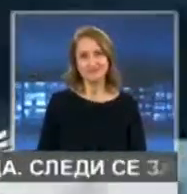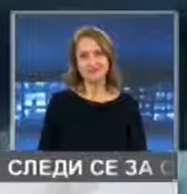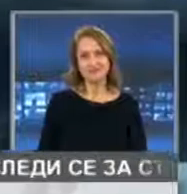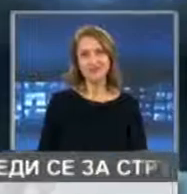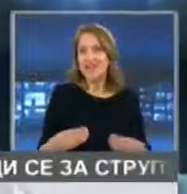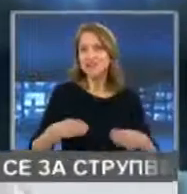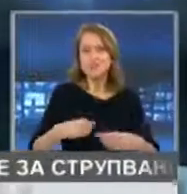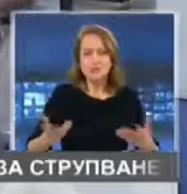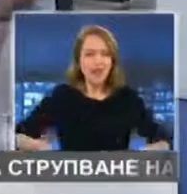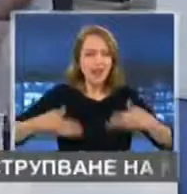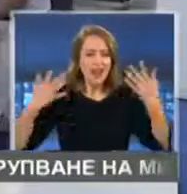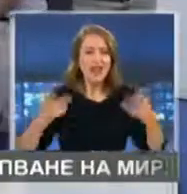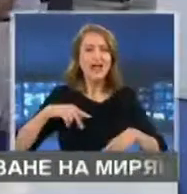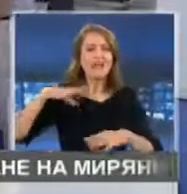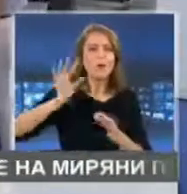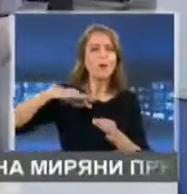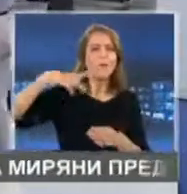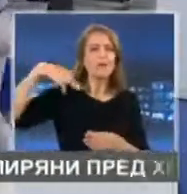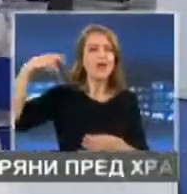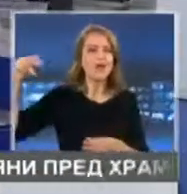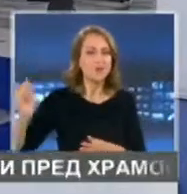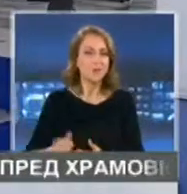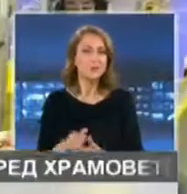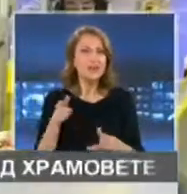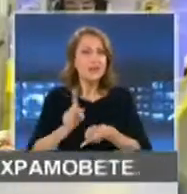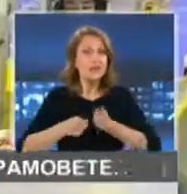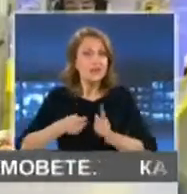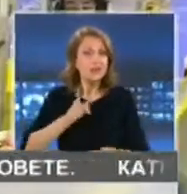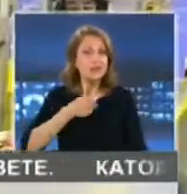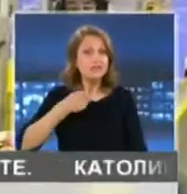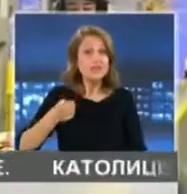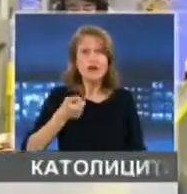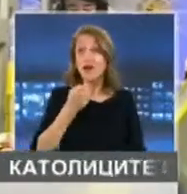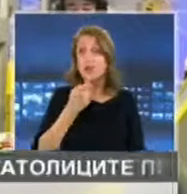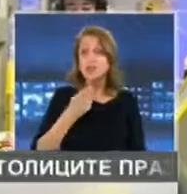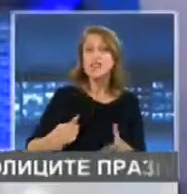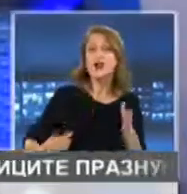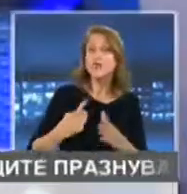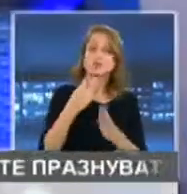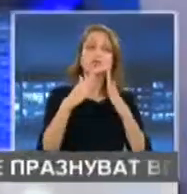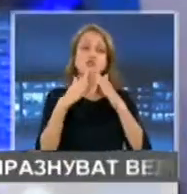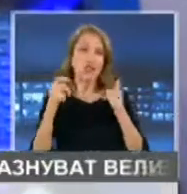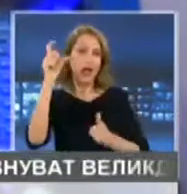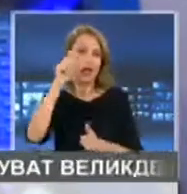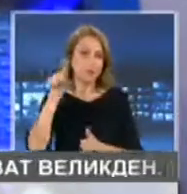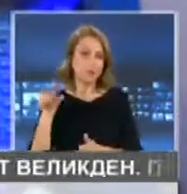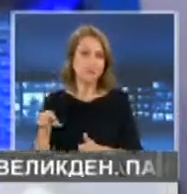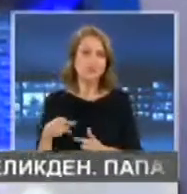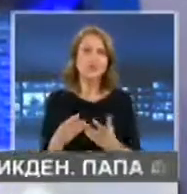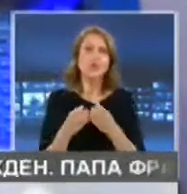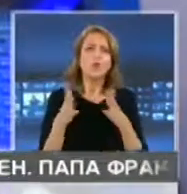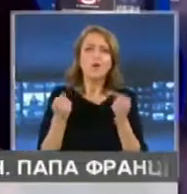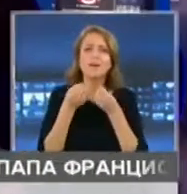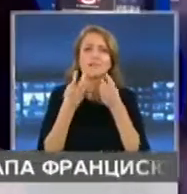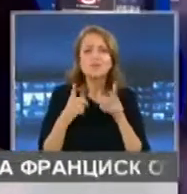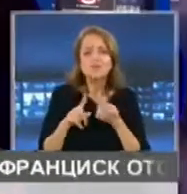Чувствам се лек като перце. След подбор у нас те тренират всяка година в космическия лагер в Турция. Изключителна възможност да се доближа